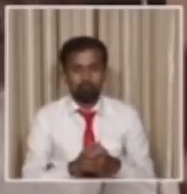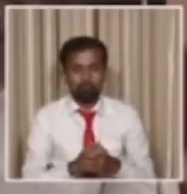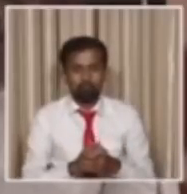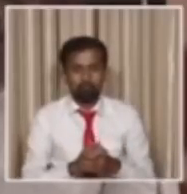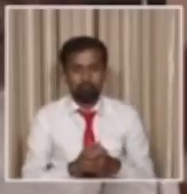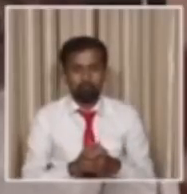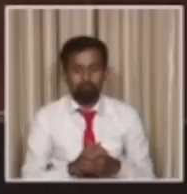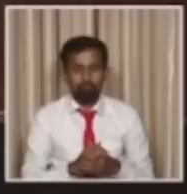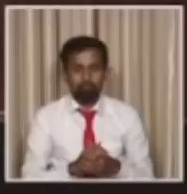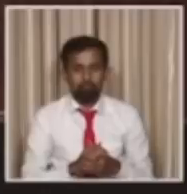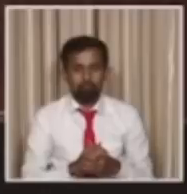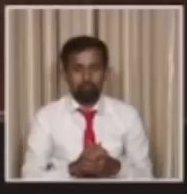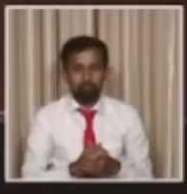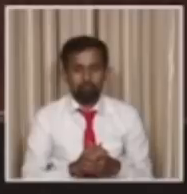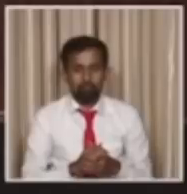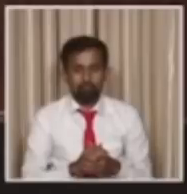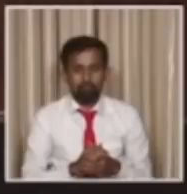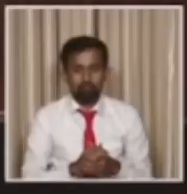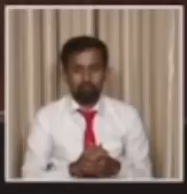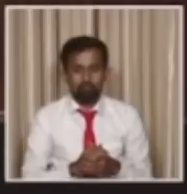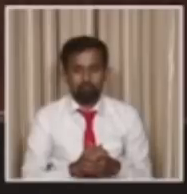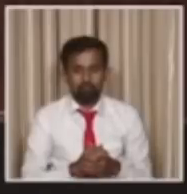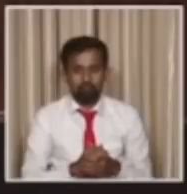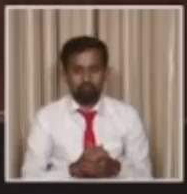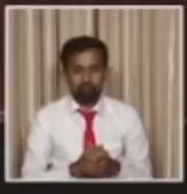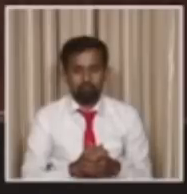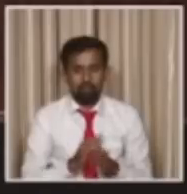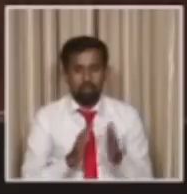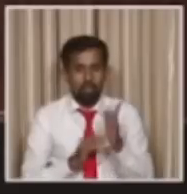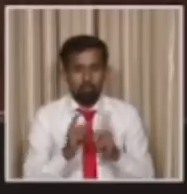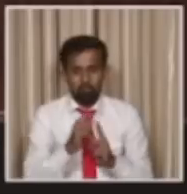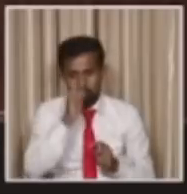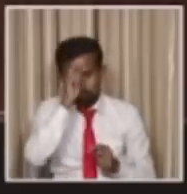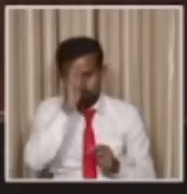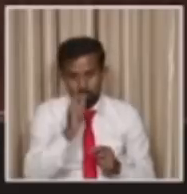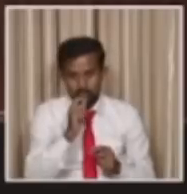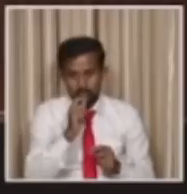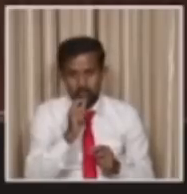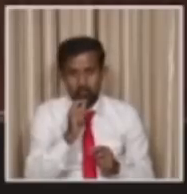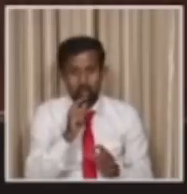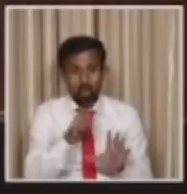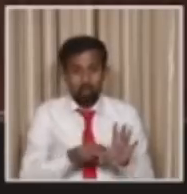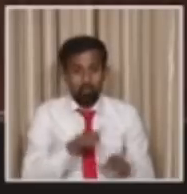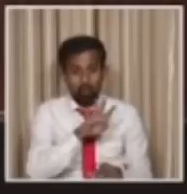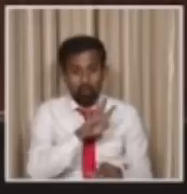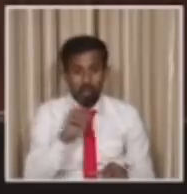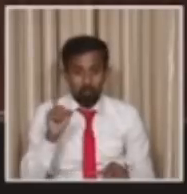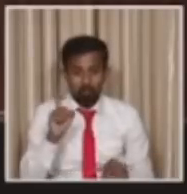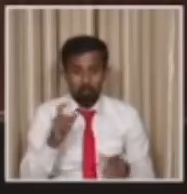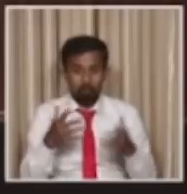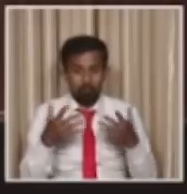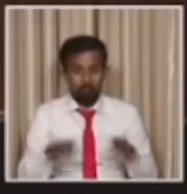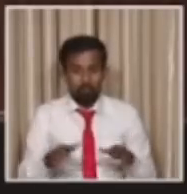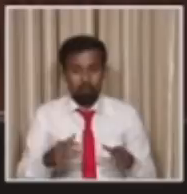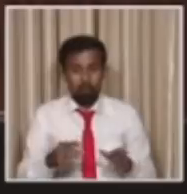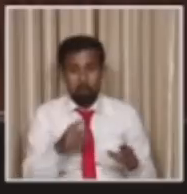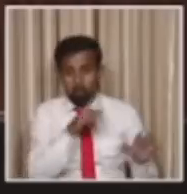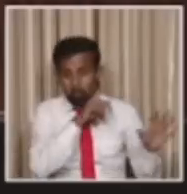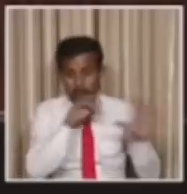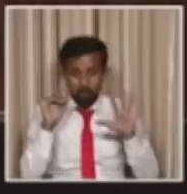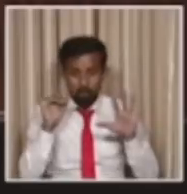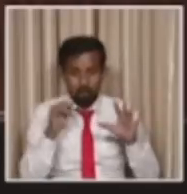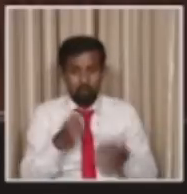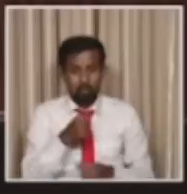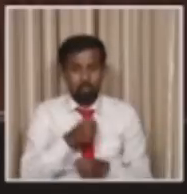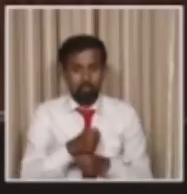ගරු නංජිබණ්ඩු බඩ වරත්තු. හිතන්නේ ගරු ඇමතුමනි මේ අවුරුදු 4-5ක් ගිහිල්ලා තියෙනවා. අපි මාස 6යි අප